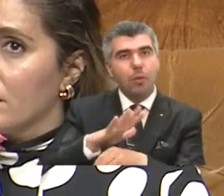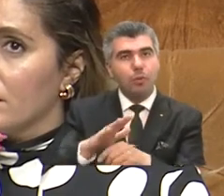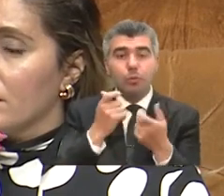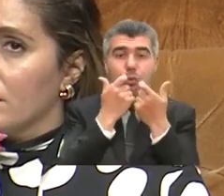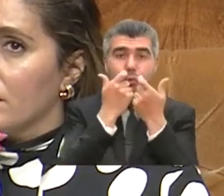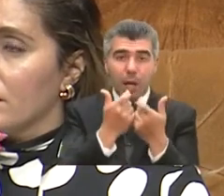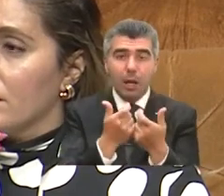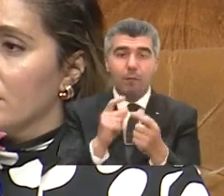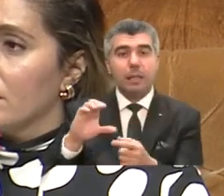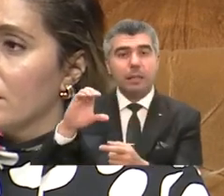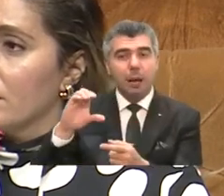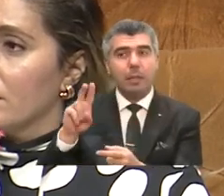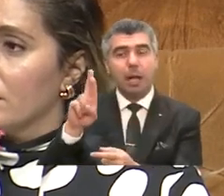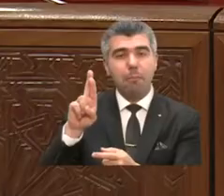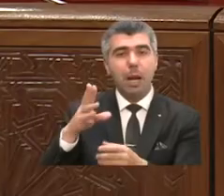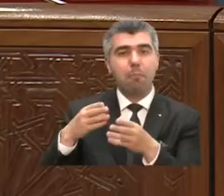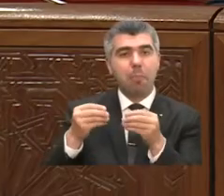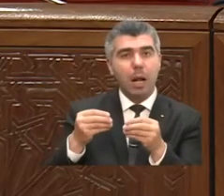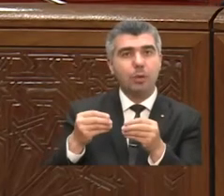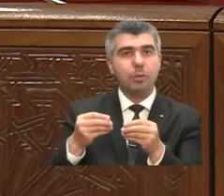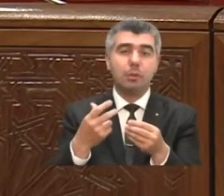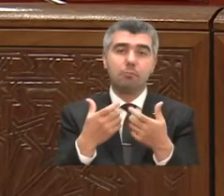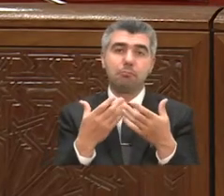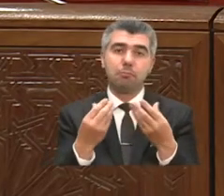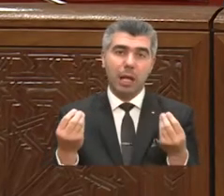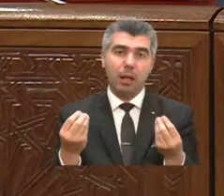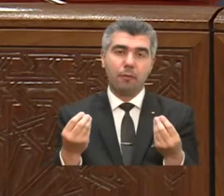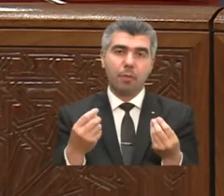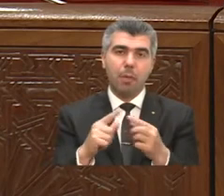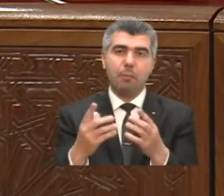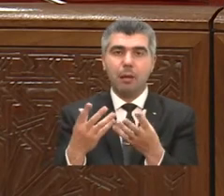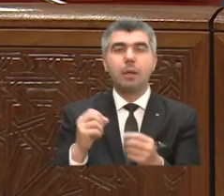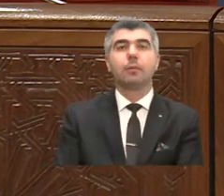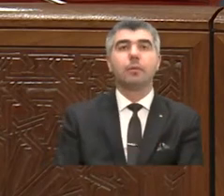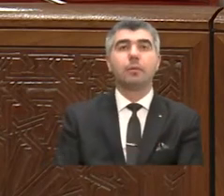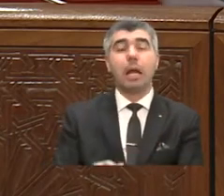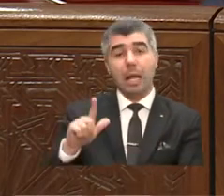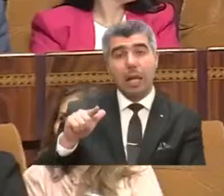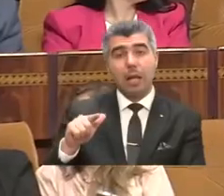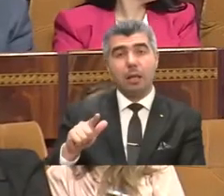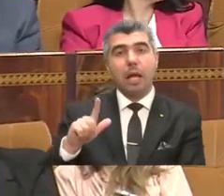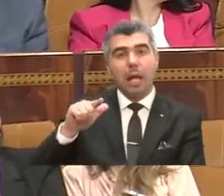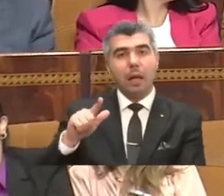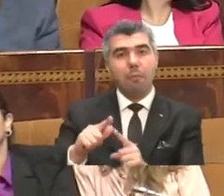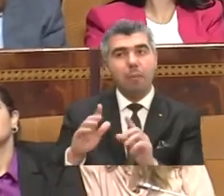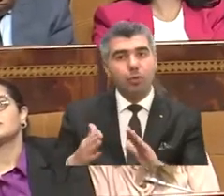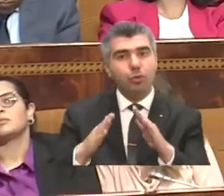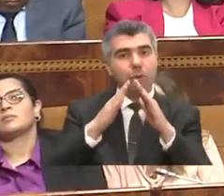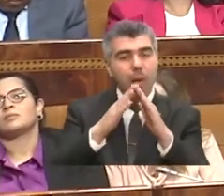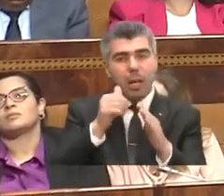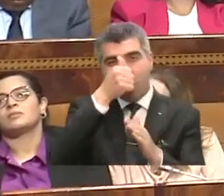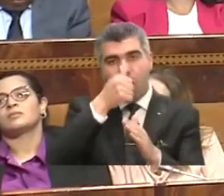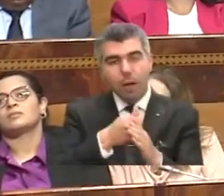كنشوفوهم في الدار البيضاء وفي الرباط وفي مراكش لان بحكم الكثافه، ولكن راه كاينين ايضا في الاطلس وفي سوس وفي